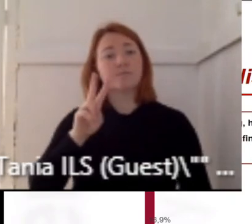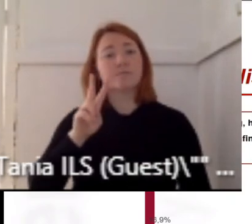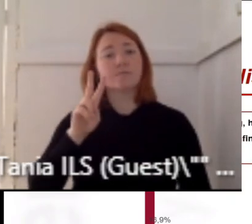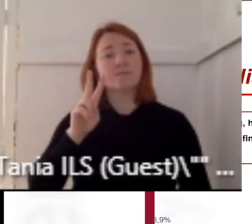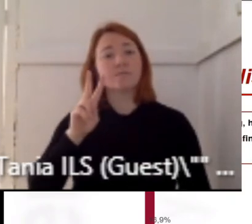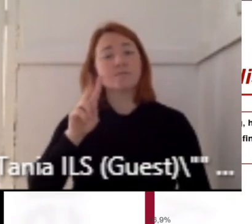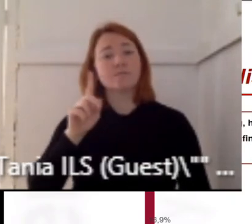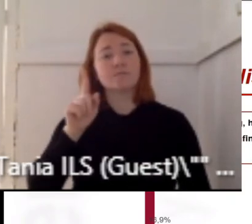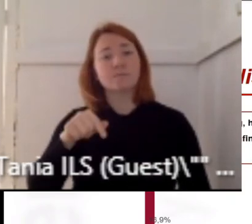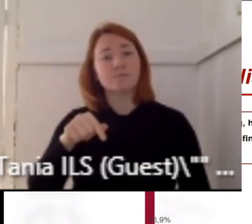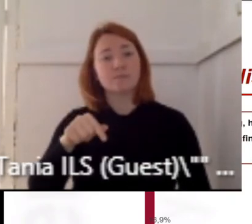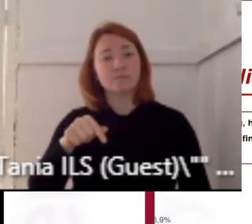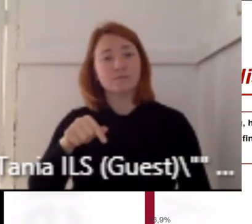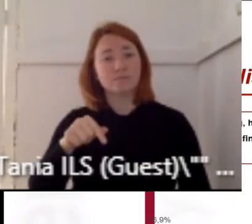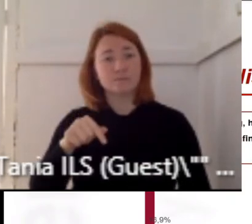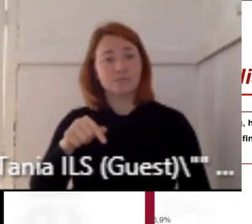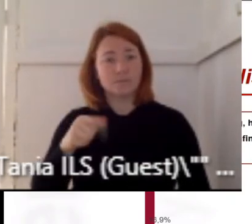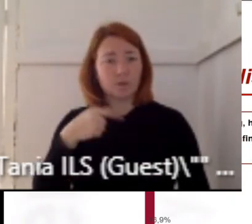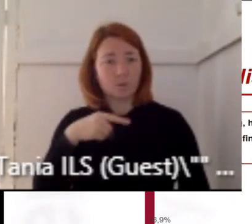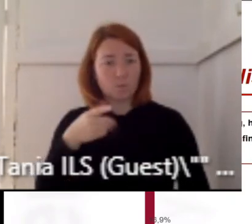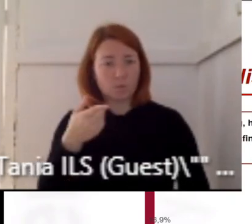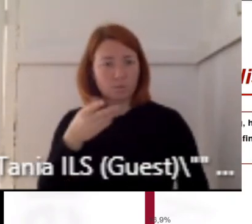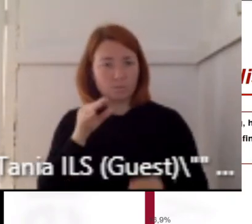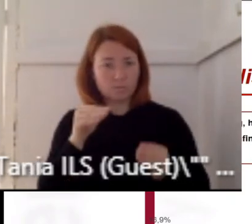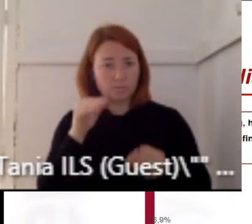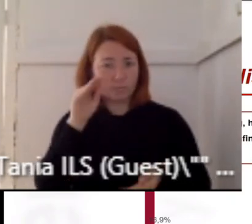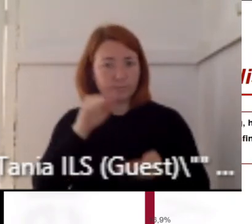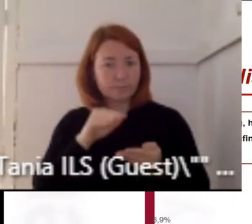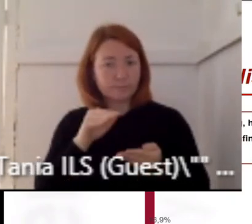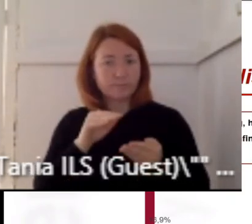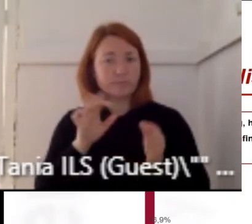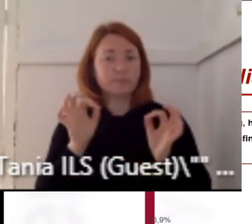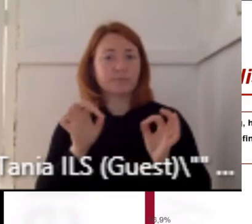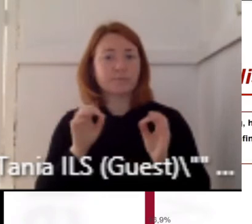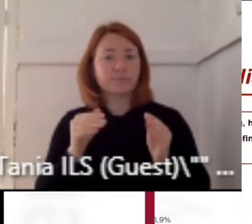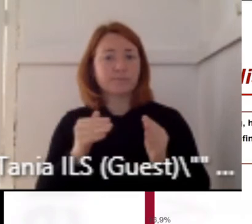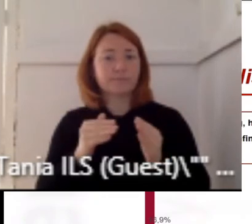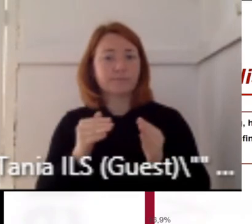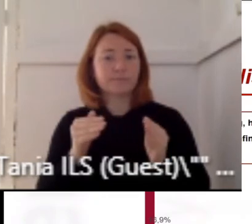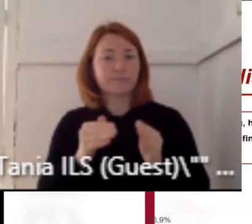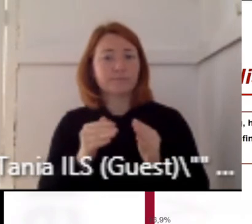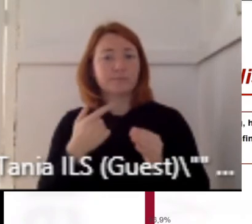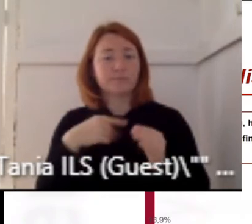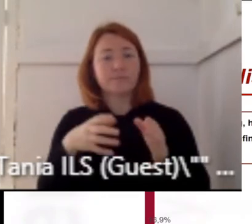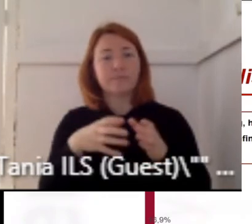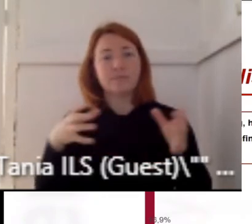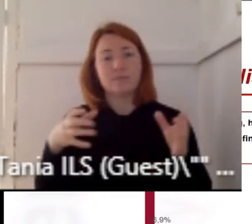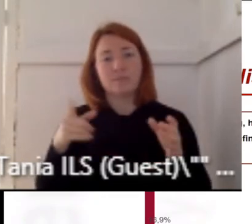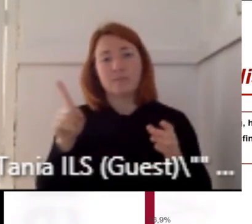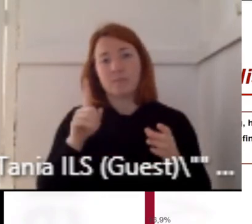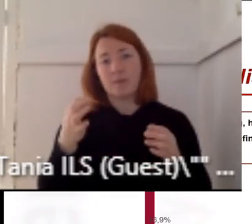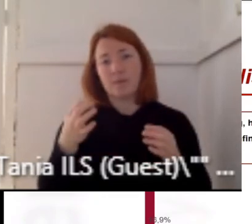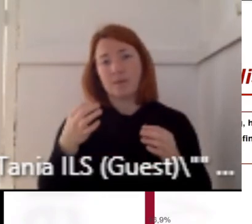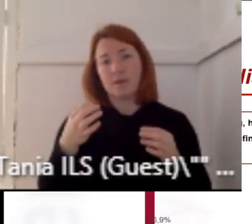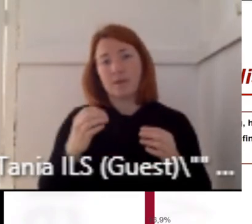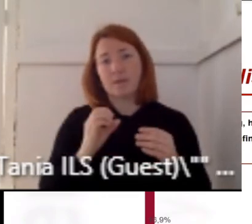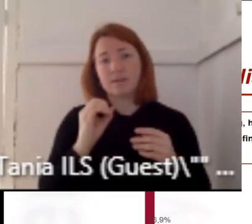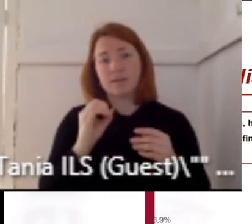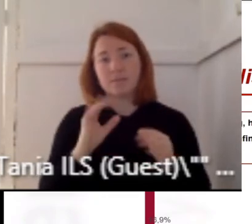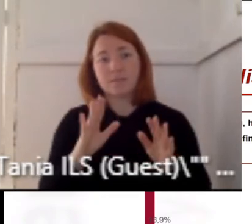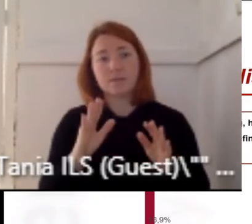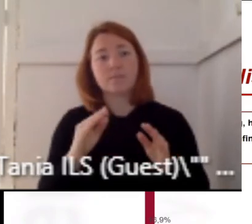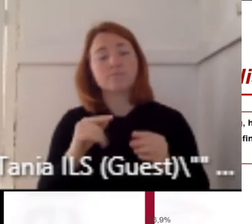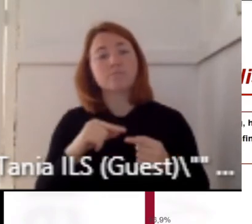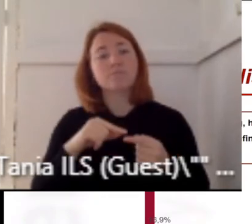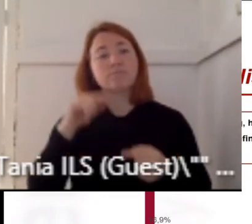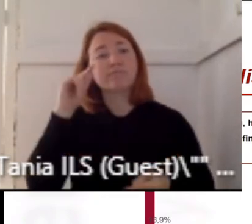petita concentració, perquè lògicament parlem de dades petites, sempre grans, no, perquè haurien de ser zero, però en tot cas dades petites que ens van